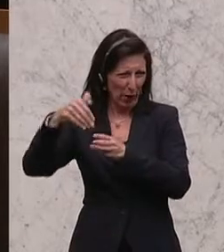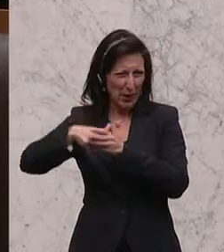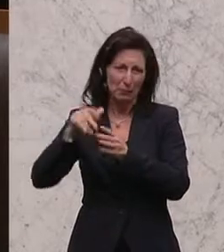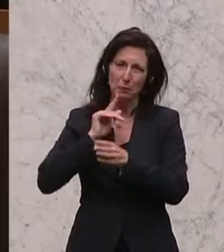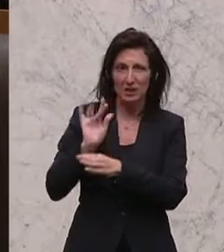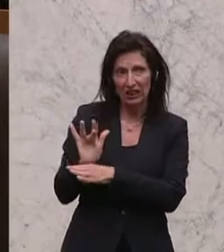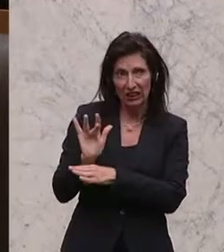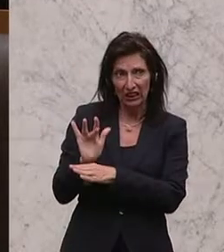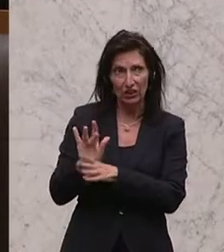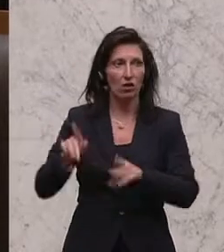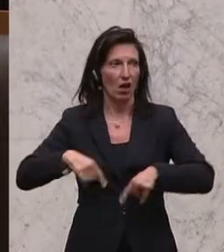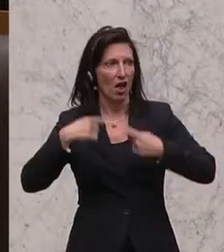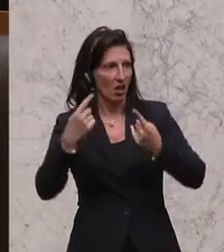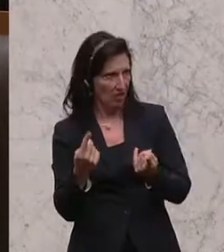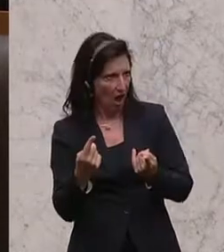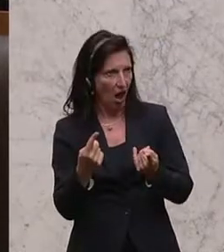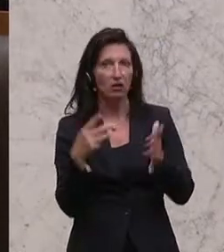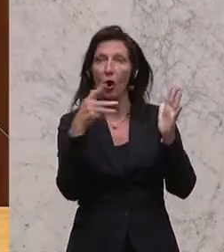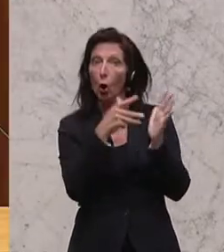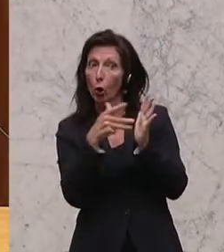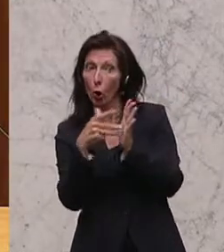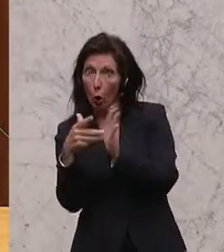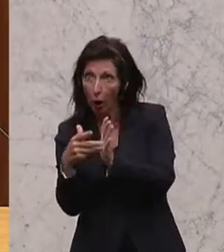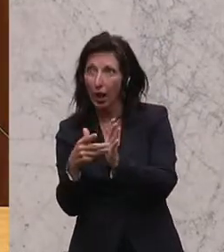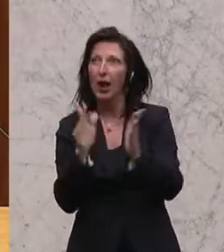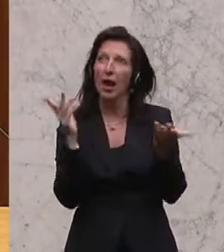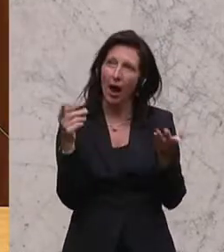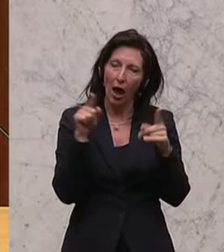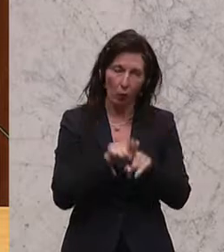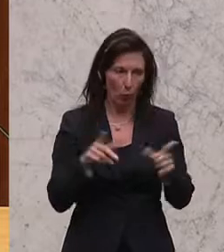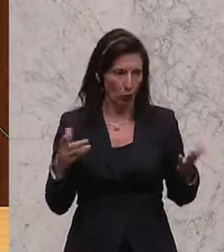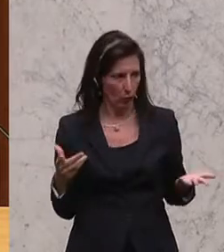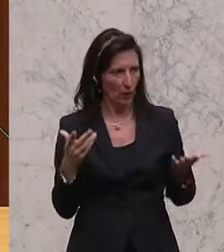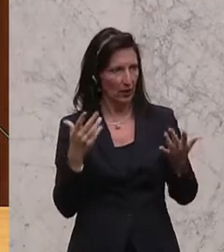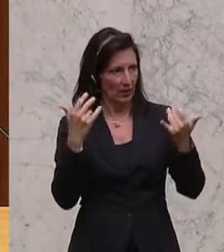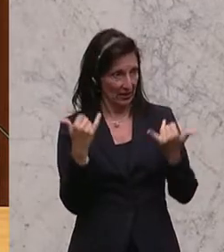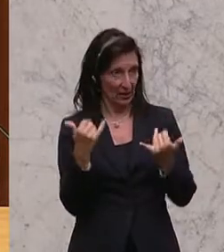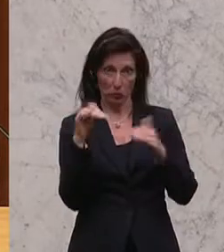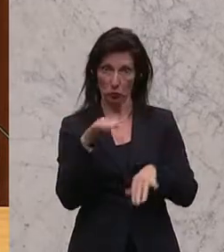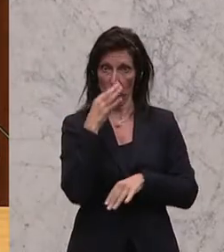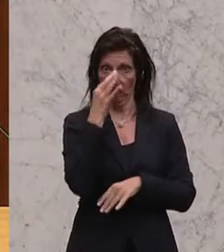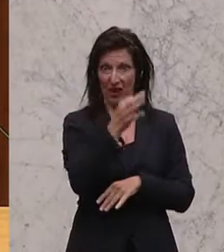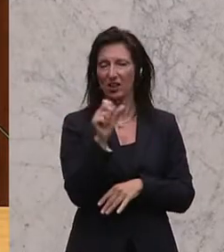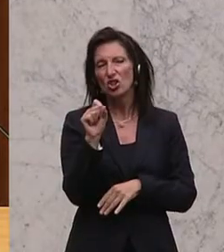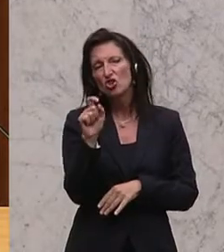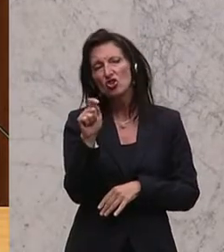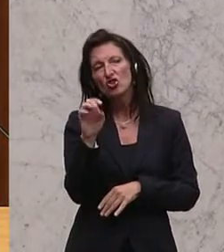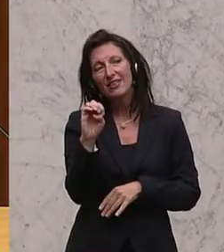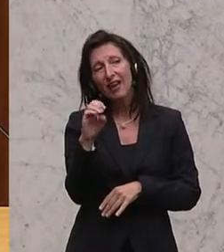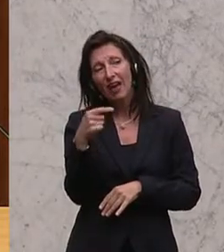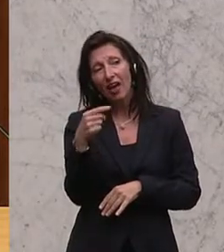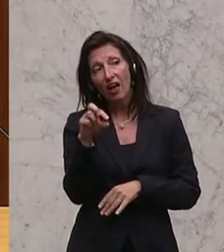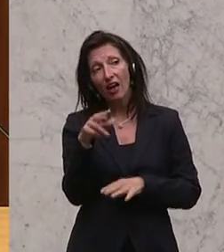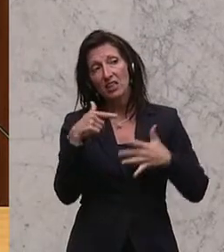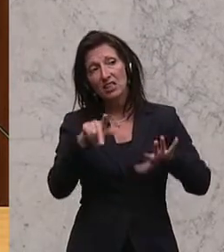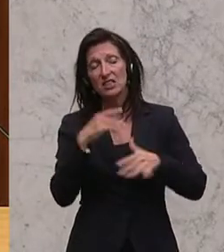als Ex-Post-Kontrolleurin über ihren eigenen Wirkungsbereich. Was wäre denn, muss ich Sie jetzt fragen, mit dem Herrn Steger gewesen? 17